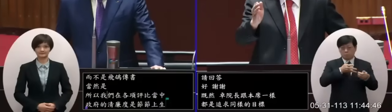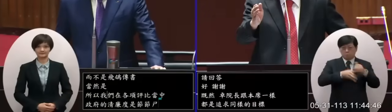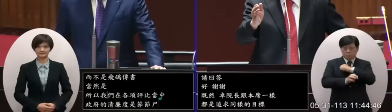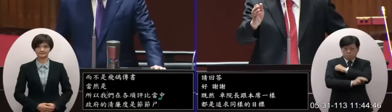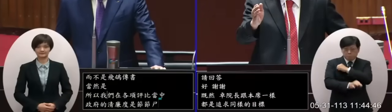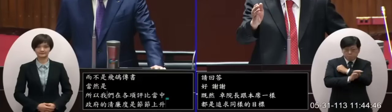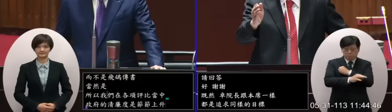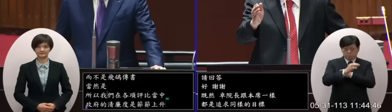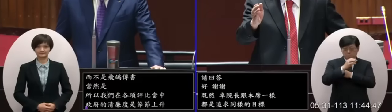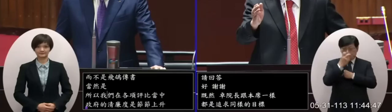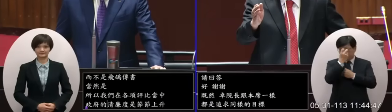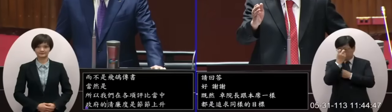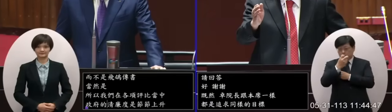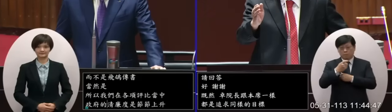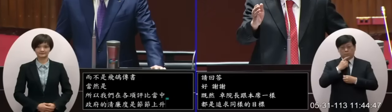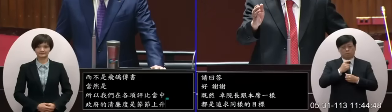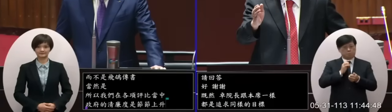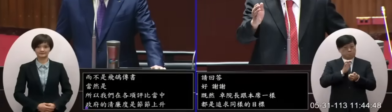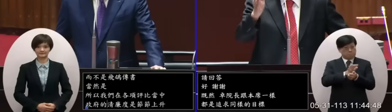来兴利，